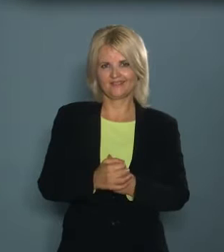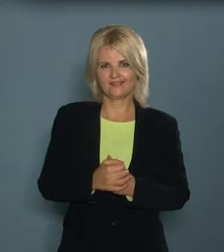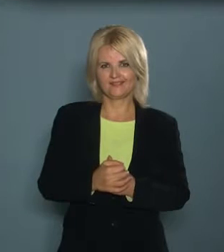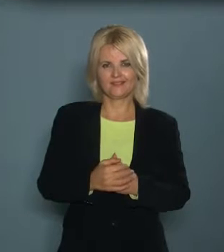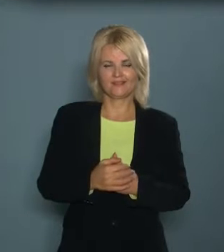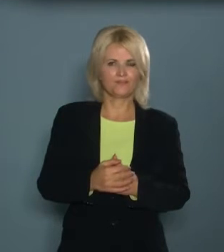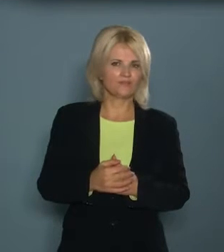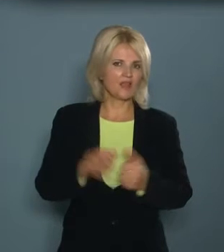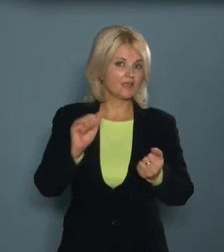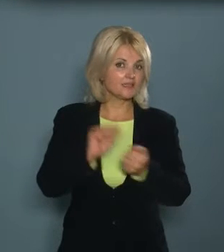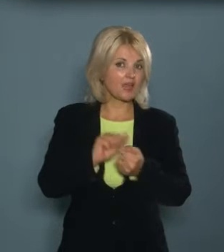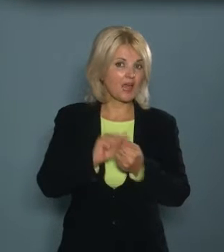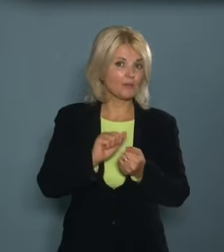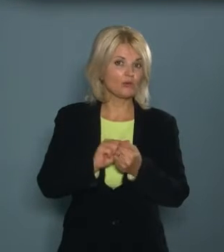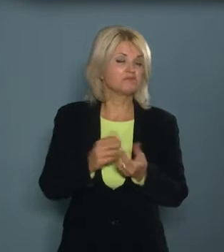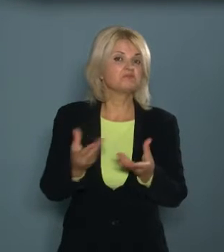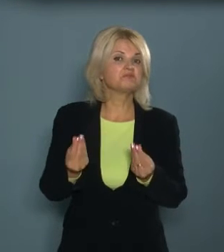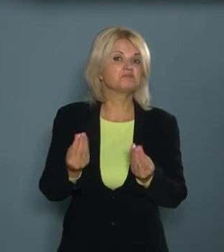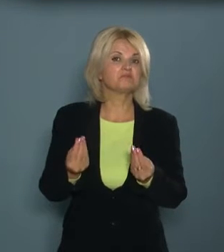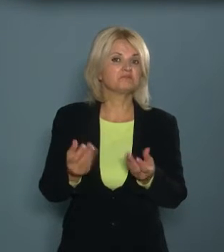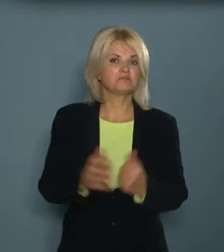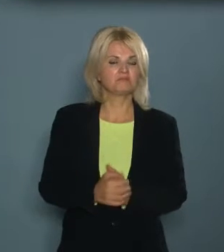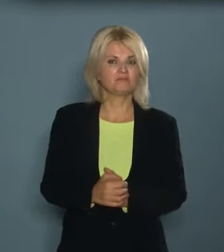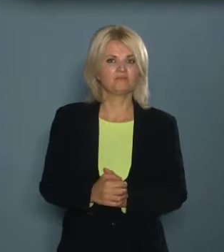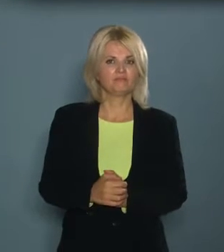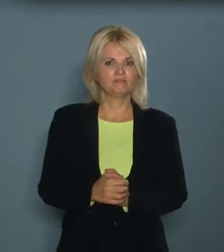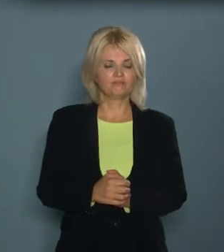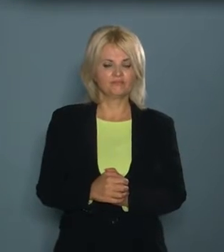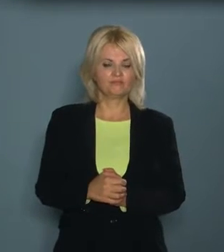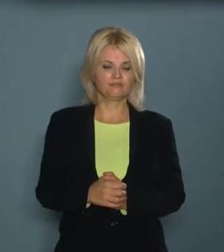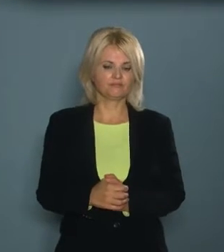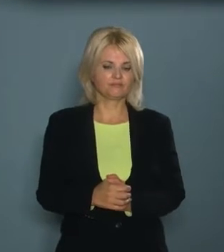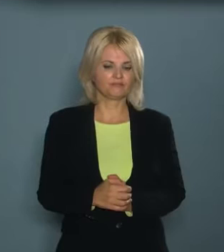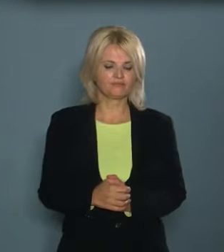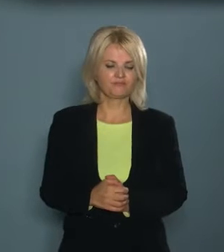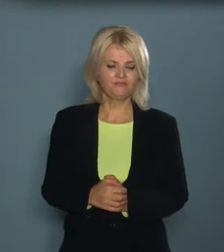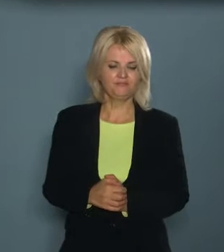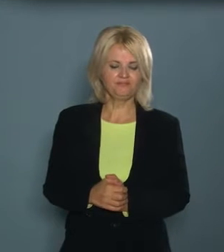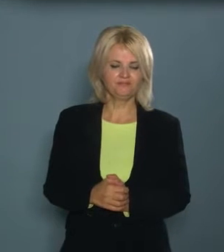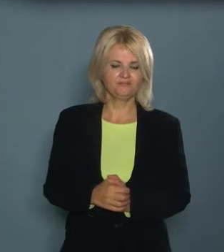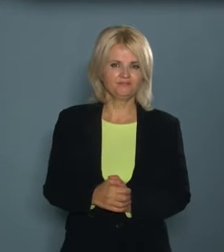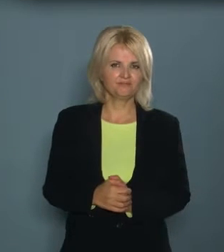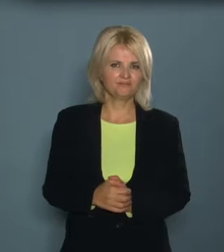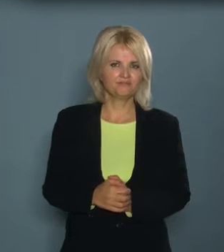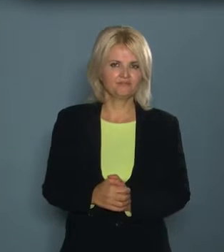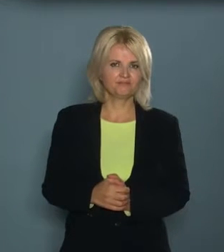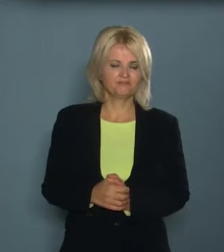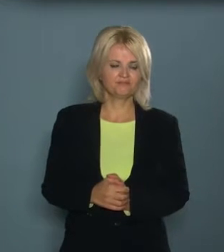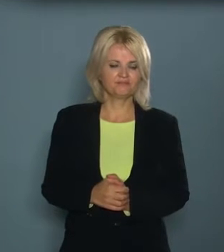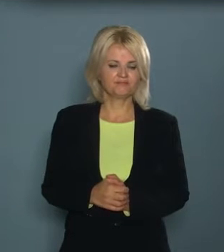nagy számokban vagy nagy vonalúan, hogy áll a helyzet, hogy áll a kassza. Hát gyakorlatban azt mondhatom